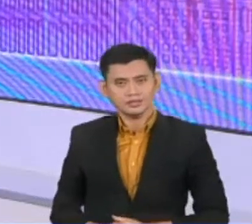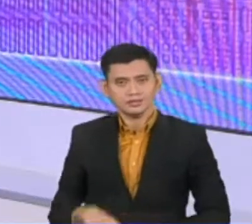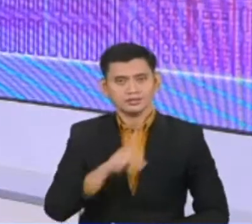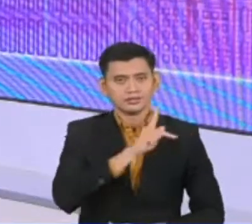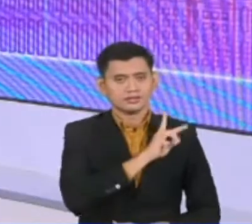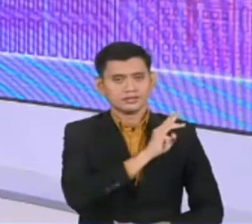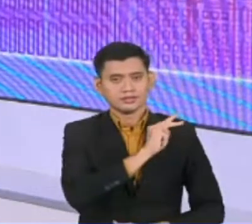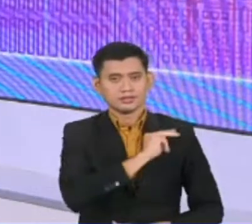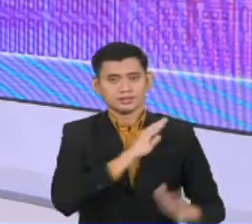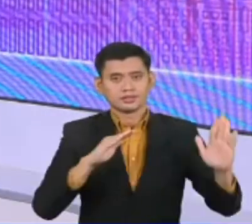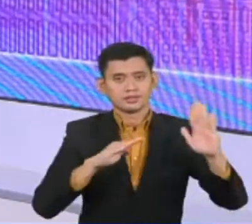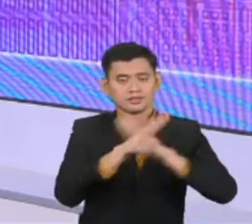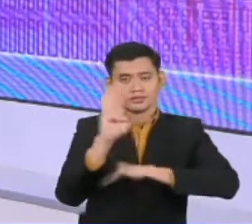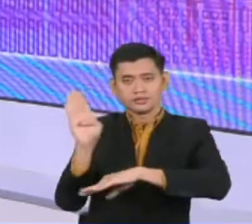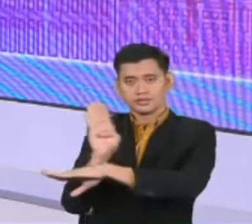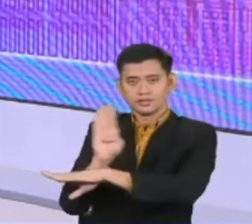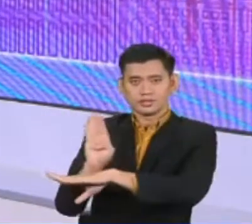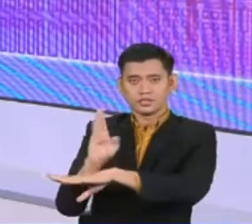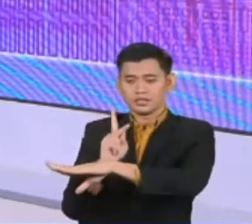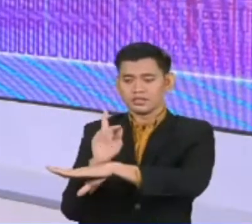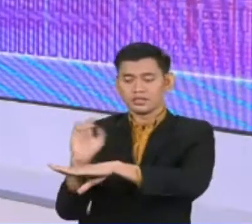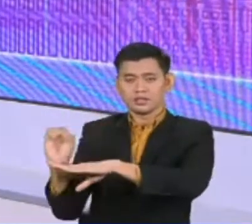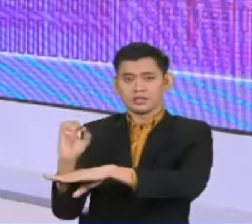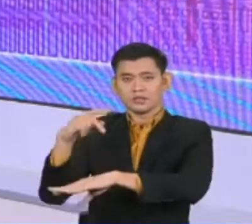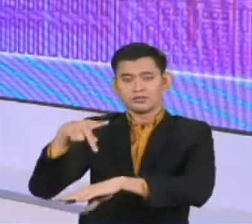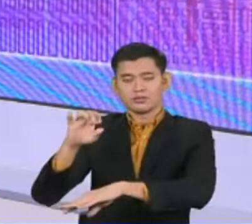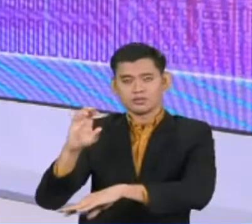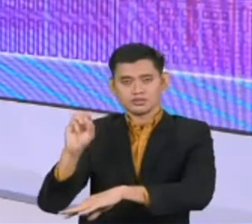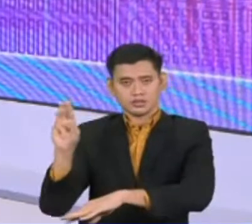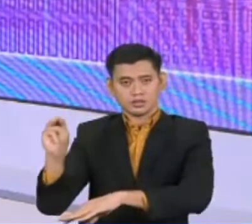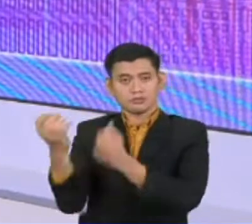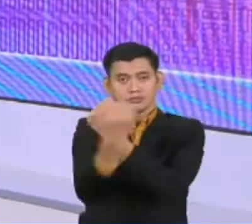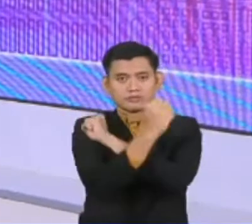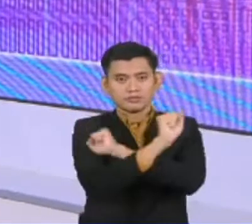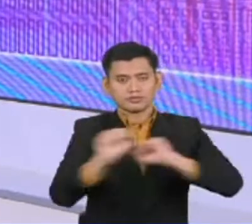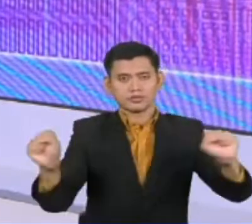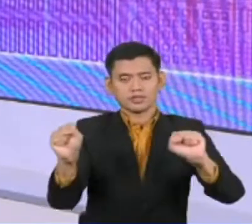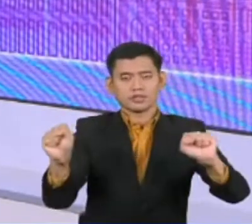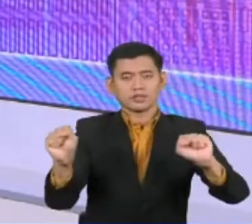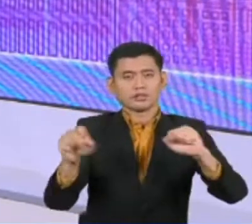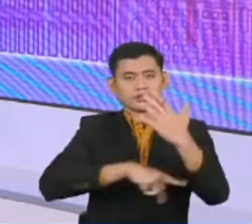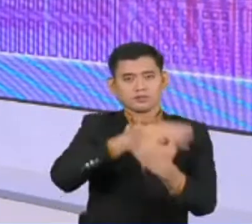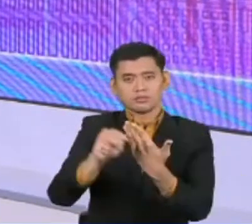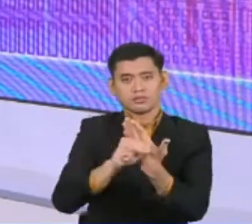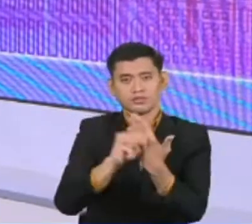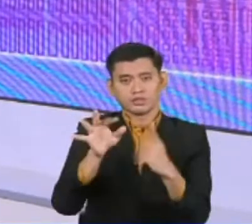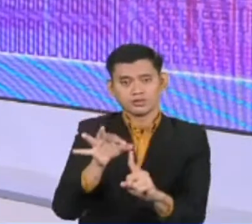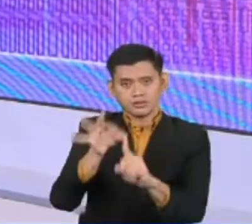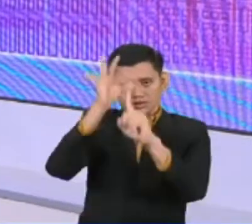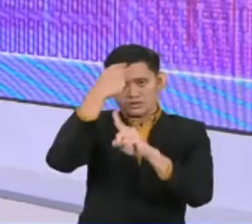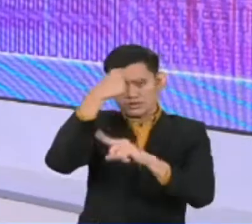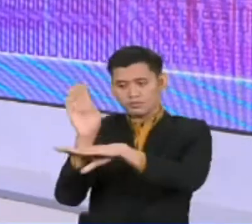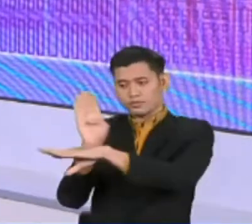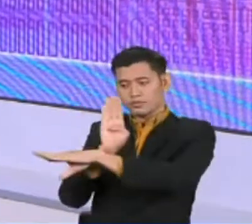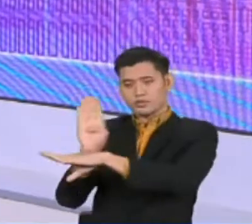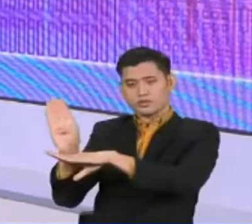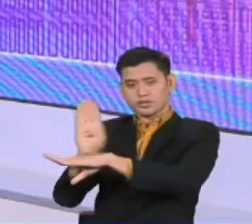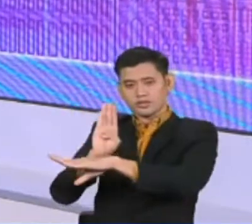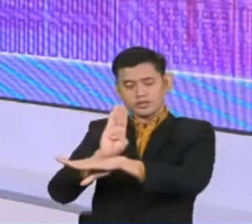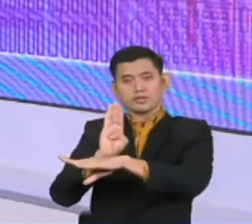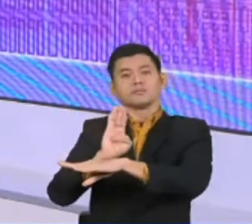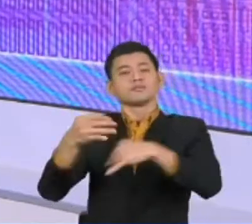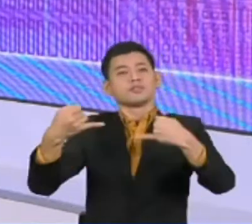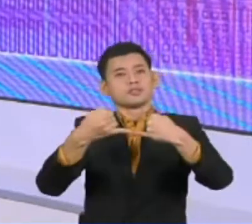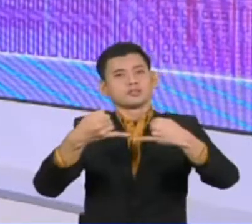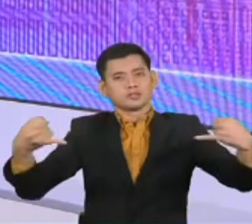Kementerian Pembangunan Usahawan dan Koperasi KUSKOP akan menyediakan satu skim khas untuk golongan usahawan dalam talian